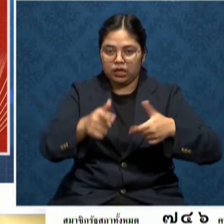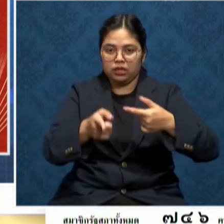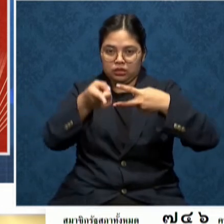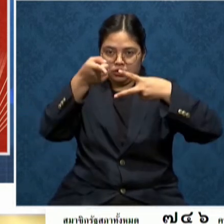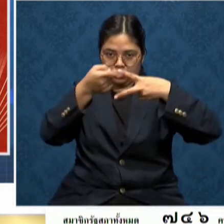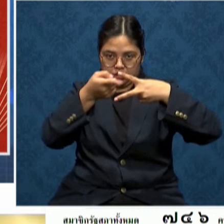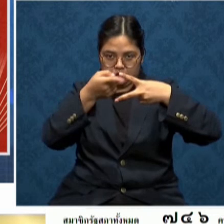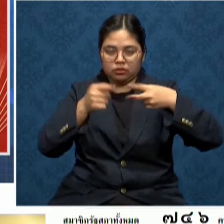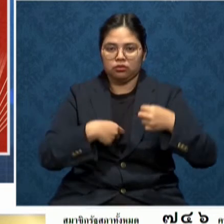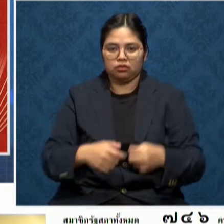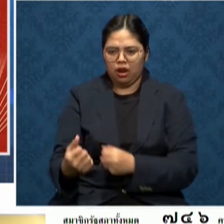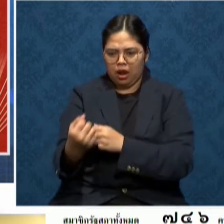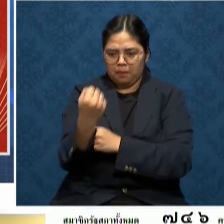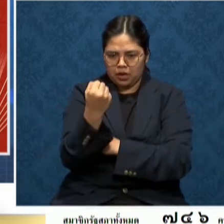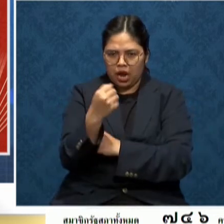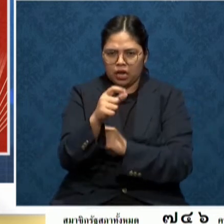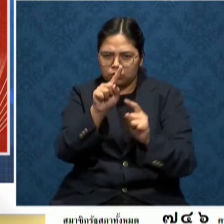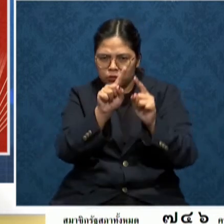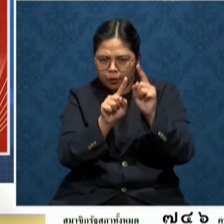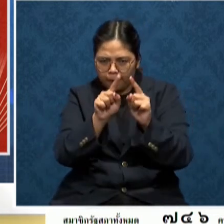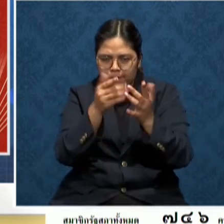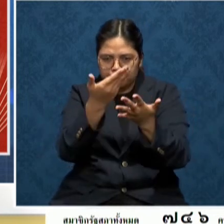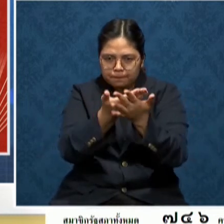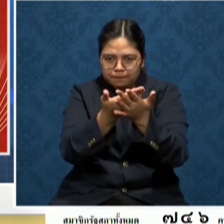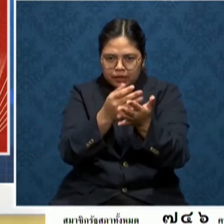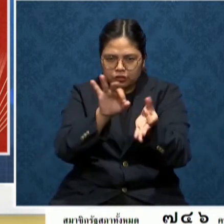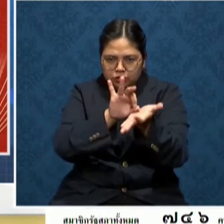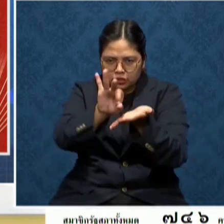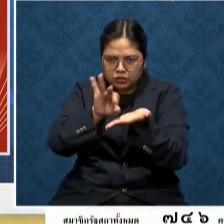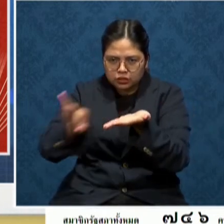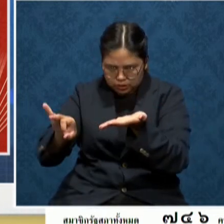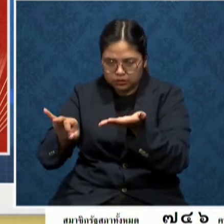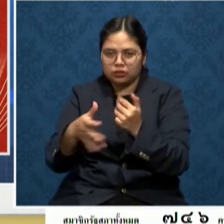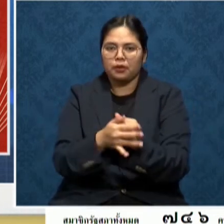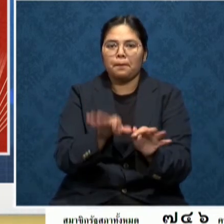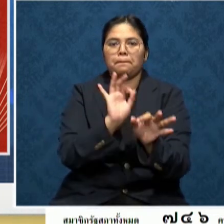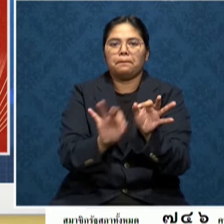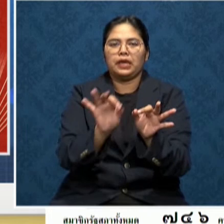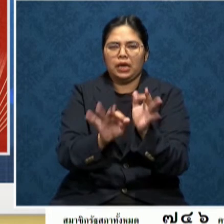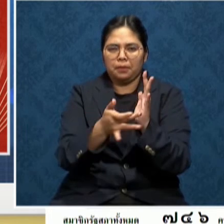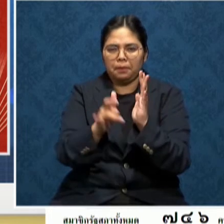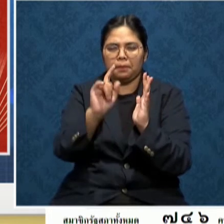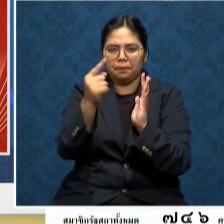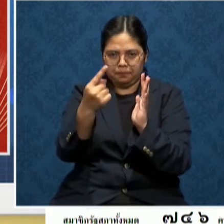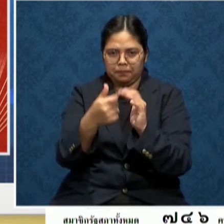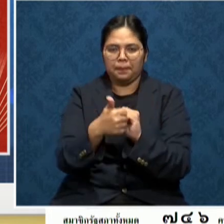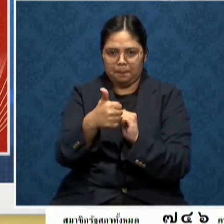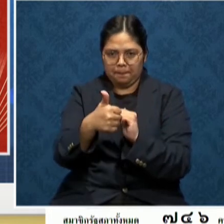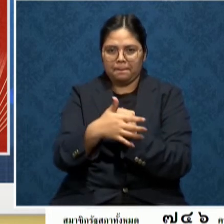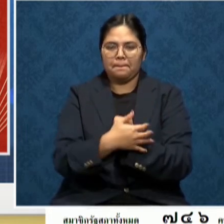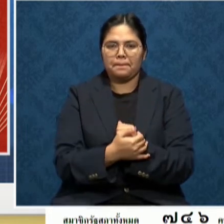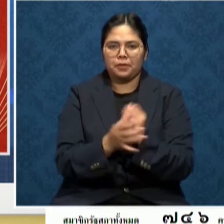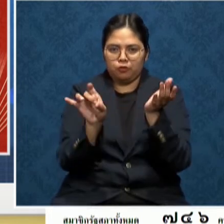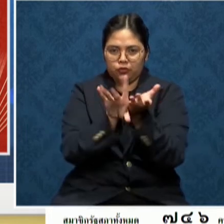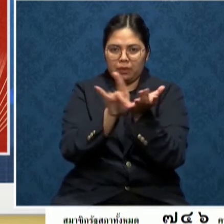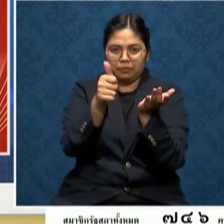1.อใหทานใช้อำมารถการต่อนรองของรฐในการจัซอจรรรให้ได้อประกรณการเรีนการสอนที่คุณภาพดีและ 2. ต้องไม